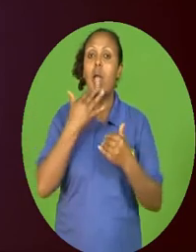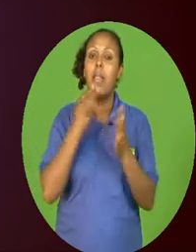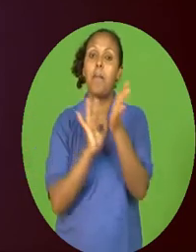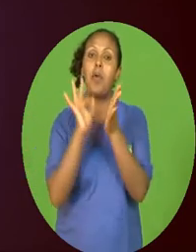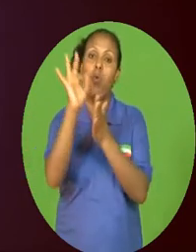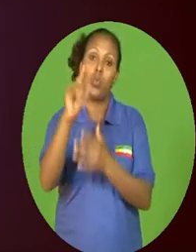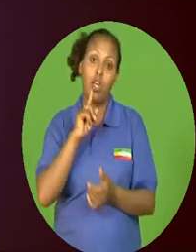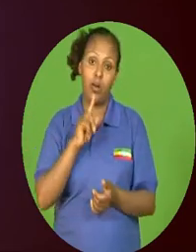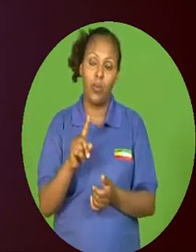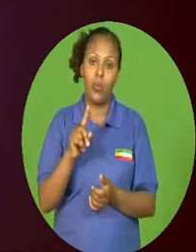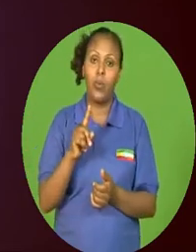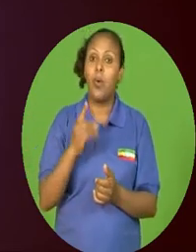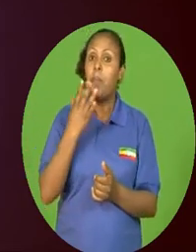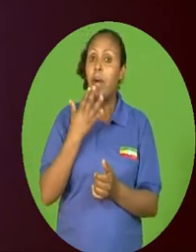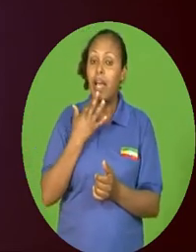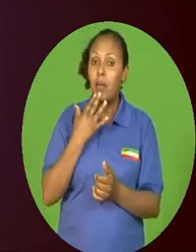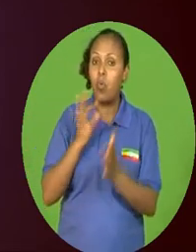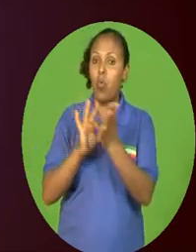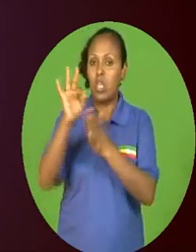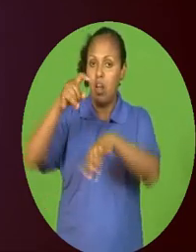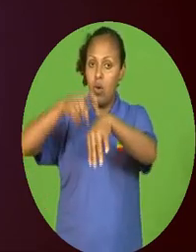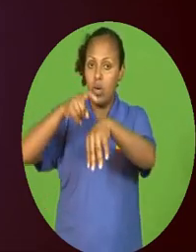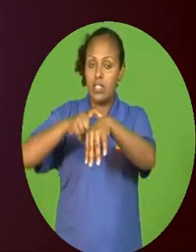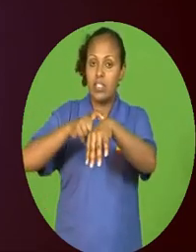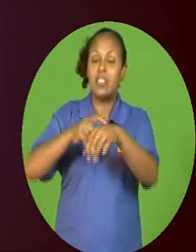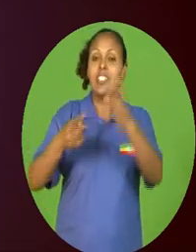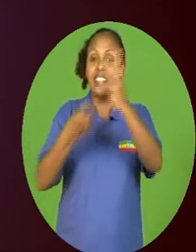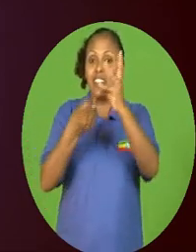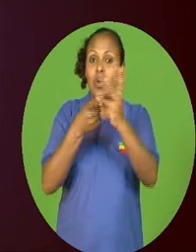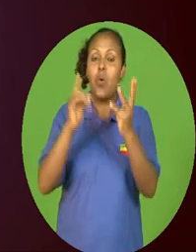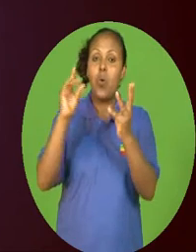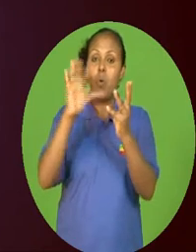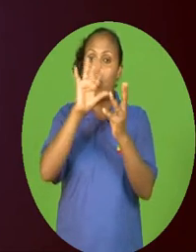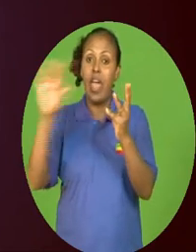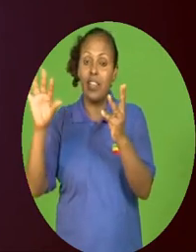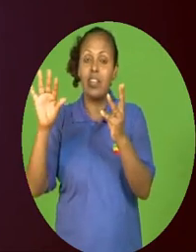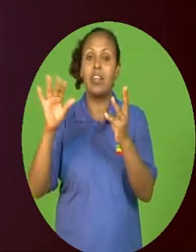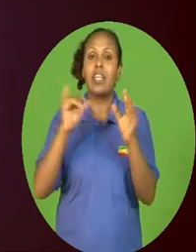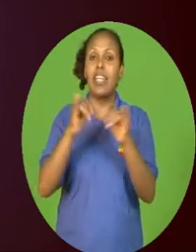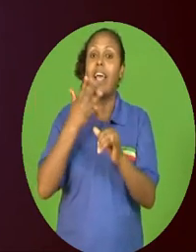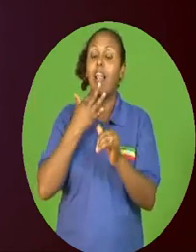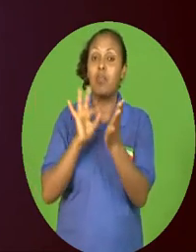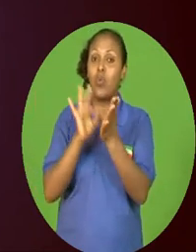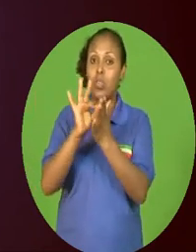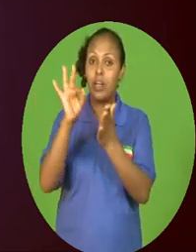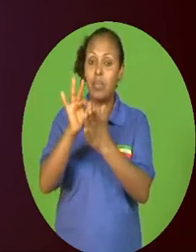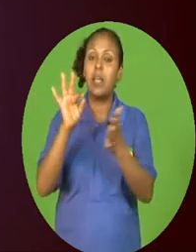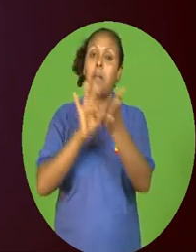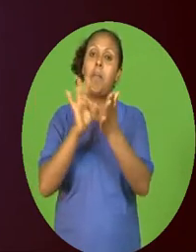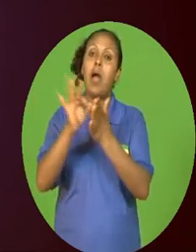ሐረጉ ውስጥ ያለውን ቀለም በመቁጠር ነው። በቀለም ቆጠራ ወቅት ሳድስ ተነባቢ ሆሄያት እንደ